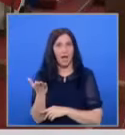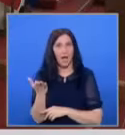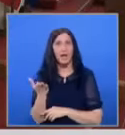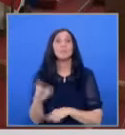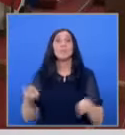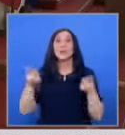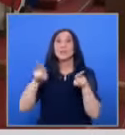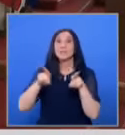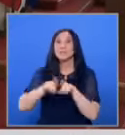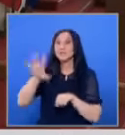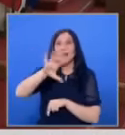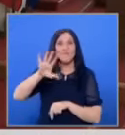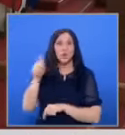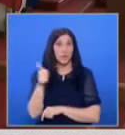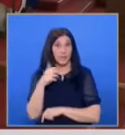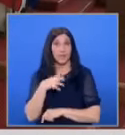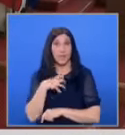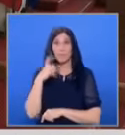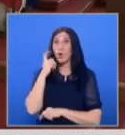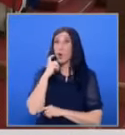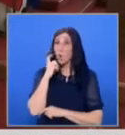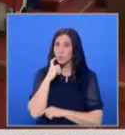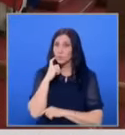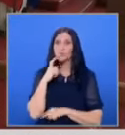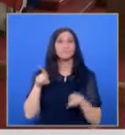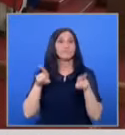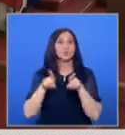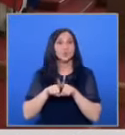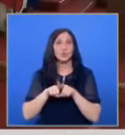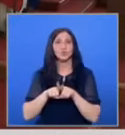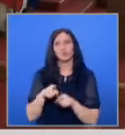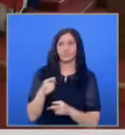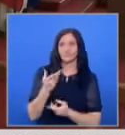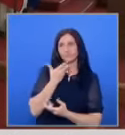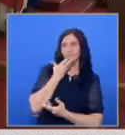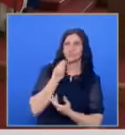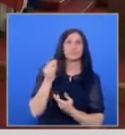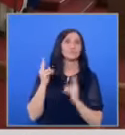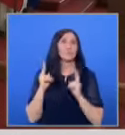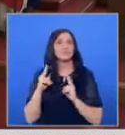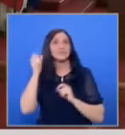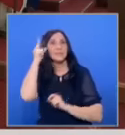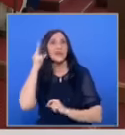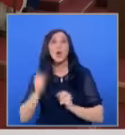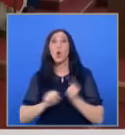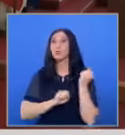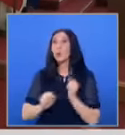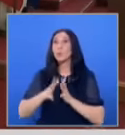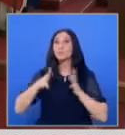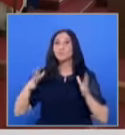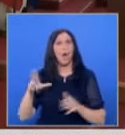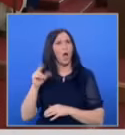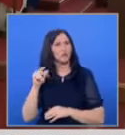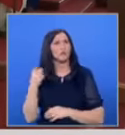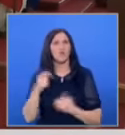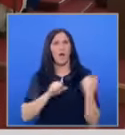На същия фон лидерът на ГЕРБ Бойко Борисов също припозна идеята за конституционно мнозинство, нарече го